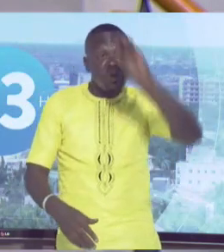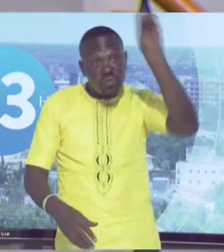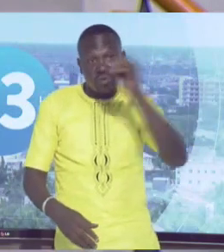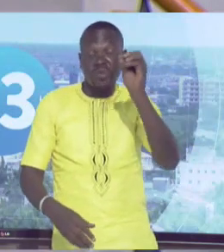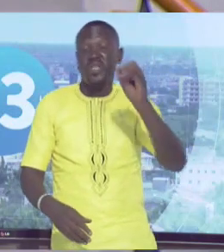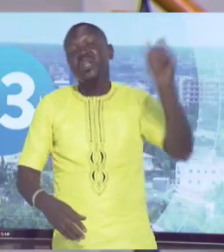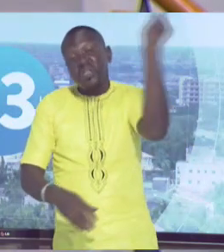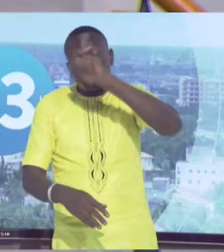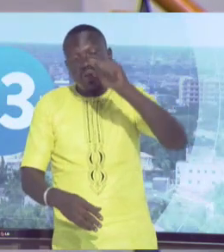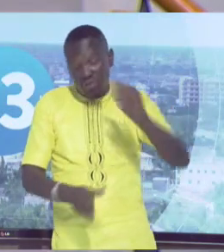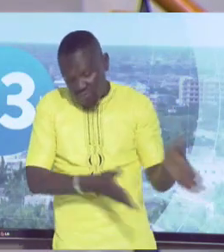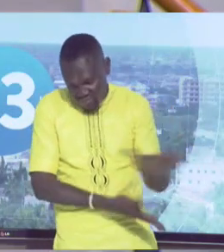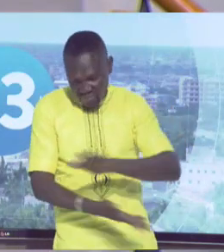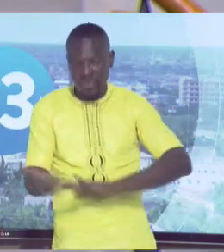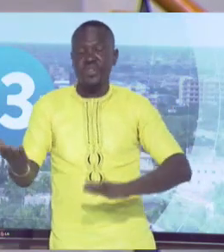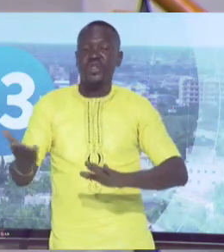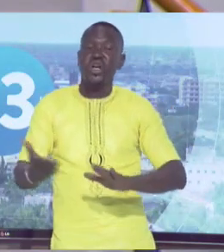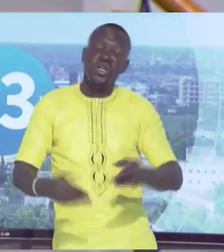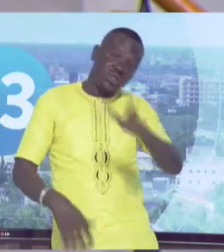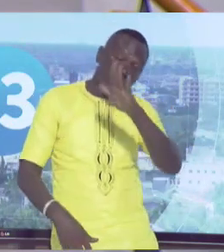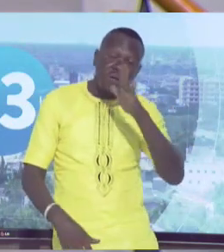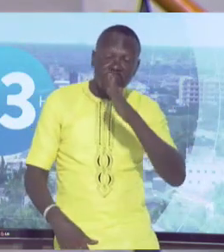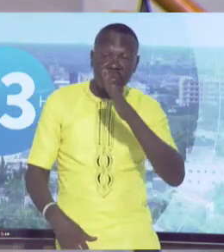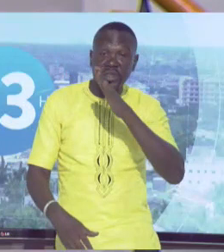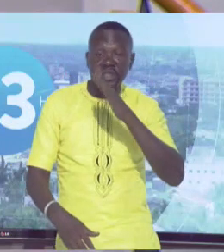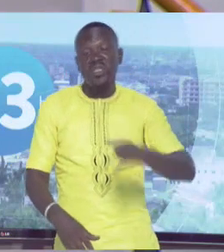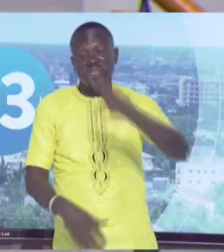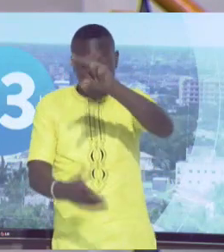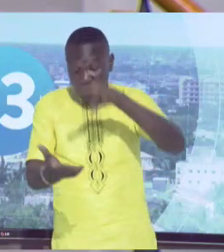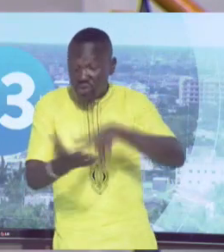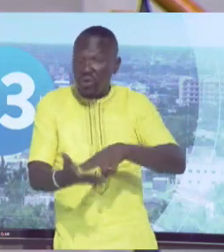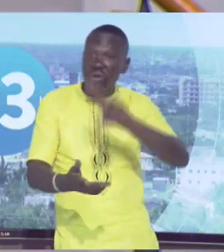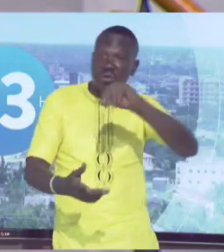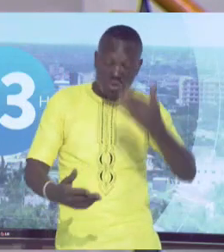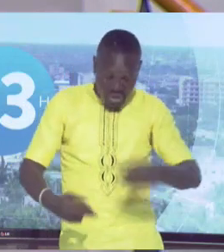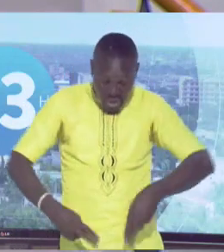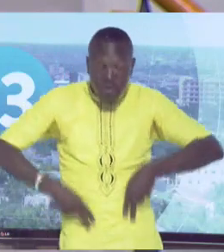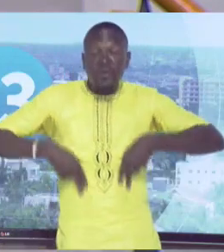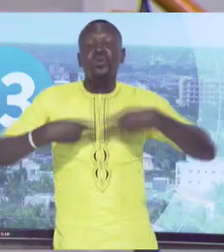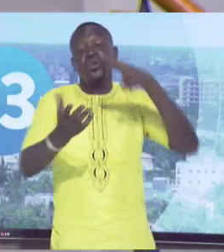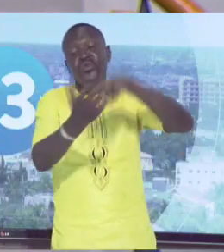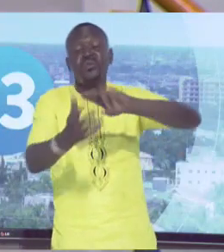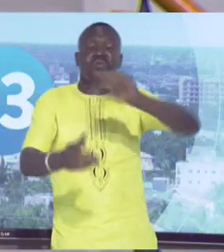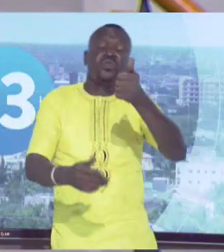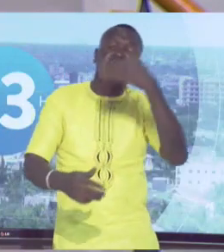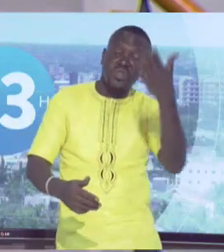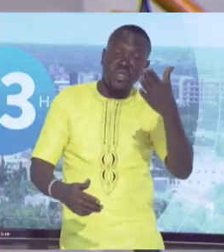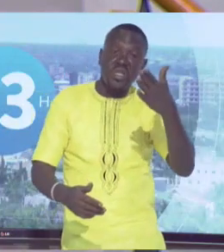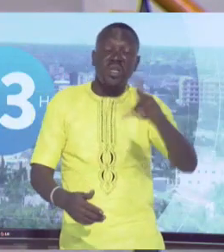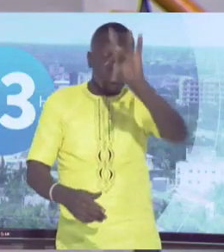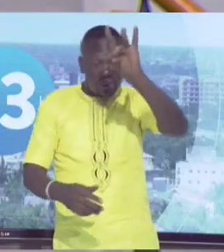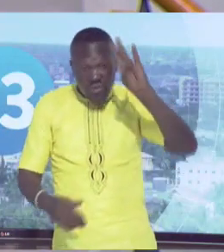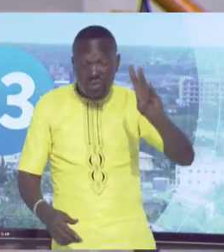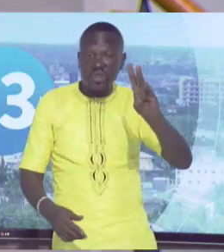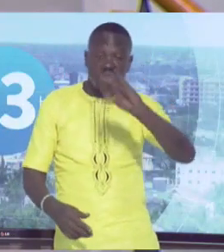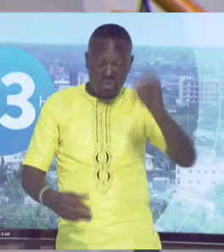ratio de mortalité maternelle qui est passé de 330 pour 100 000 naissances vivantes en 2015 à 198 pour 100 000